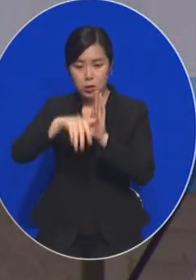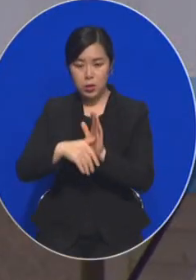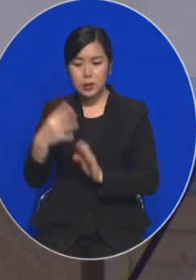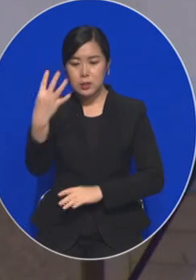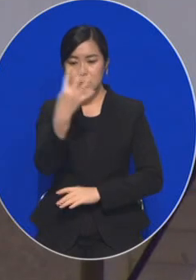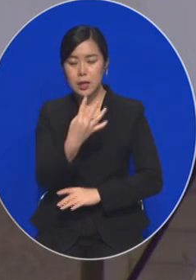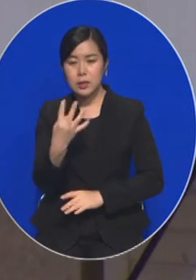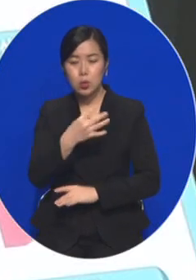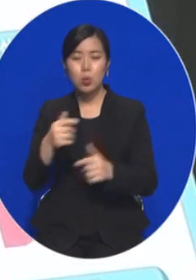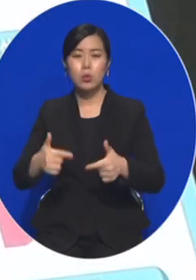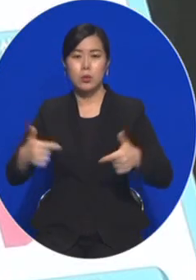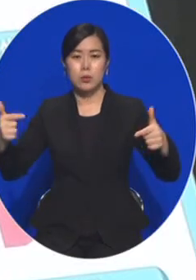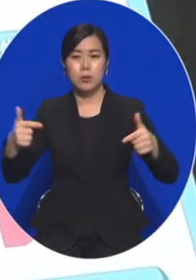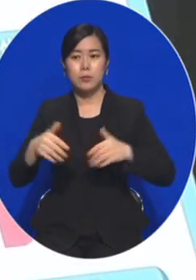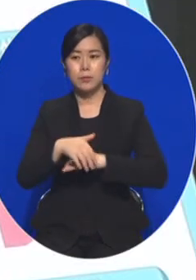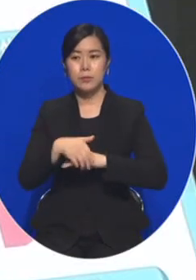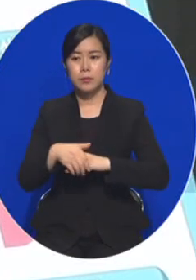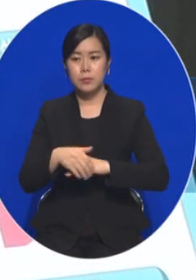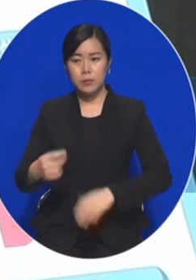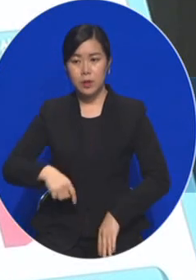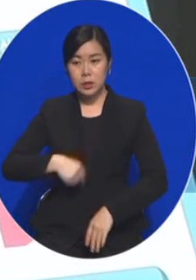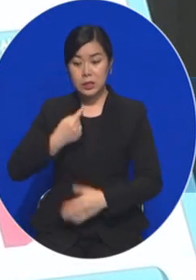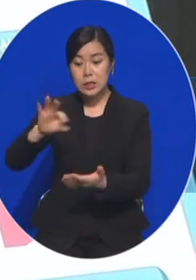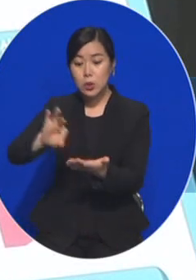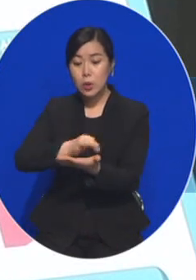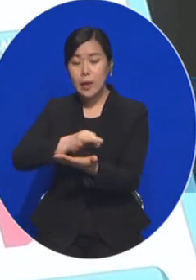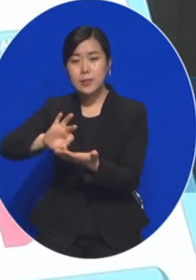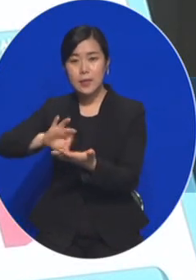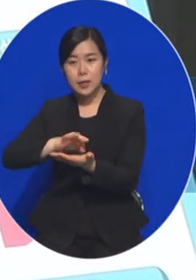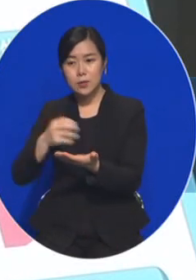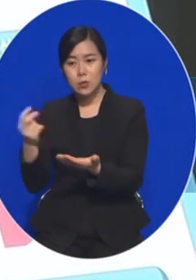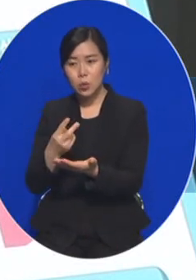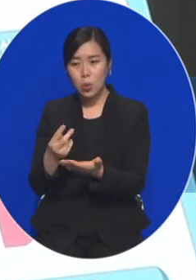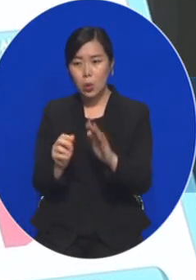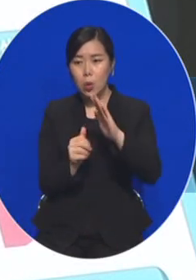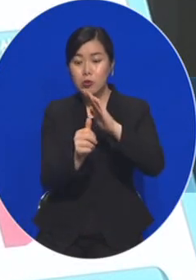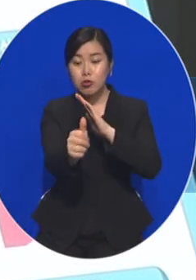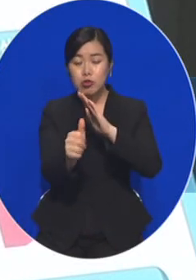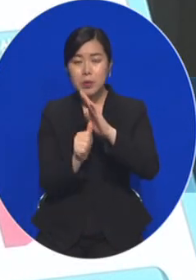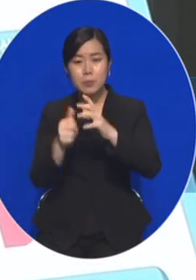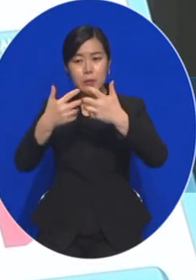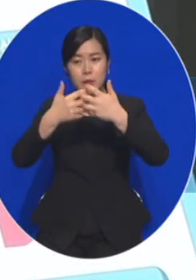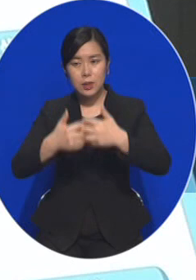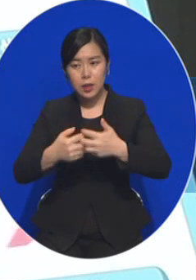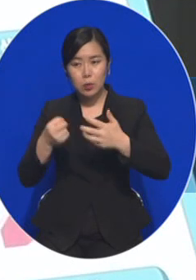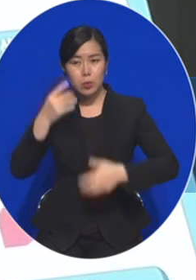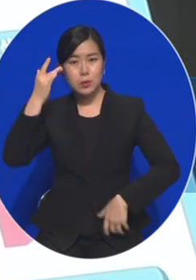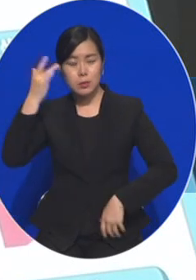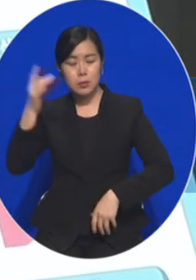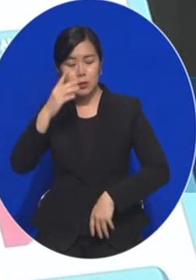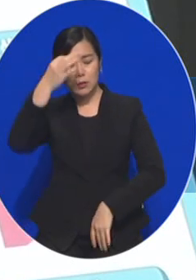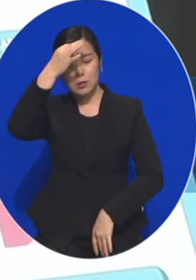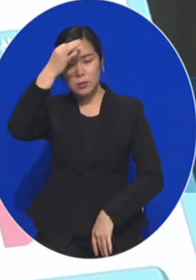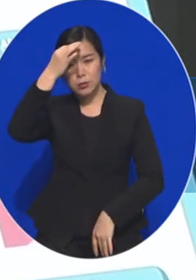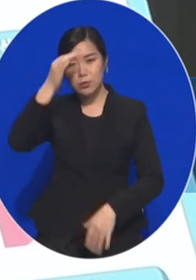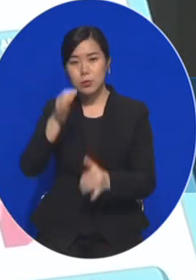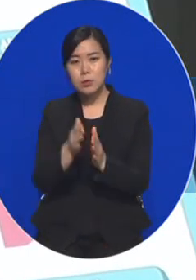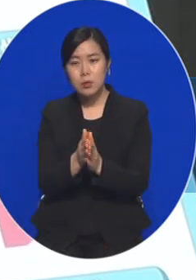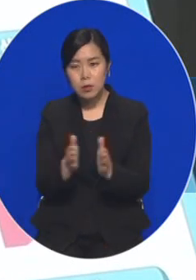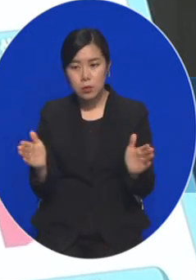늘릴 계획입니다. 셀프 계산대, 또 무인 출입 장비, 이러한 스마트 기술을 도입을